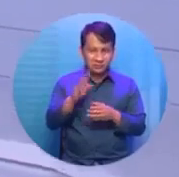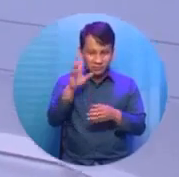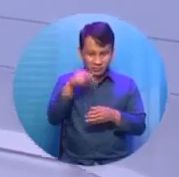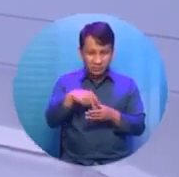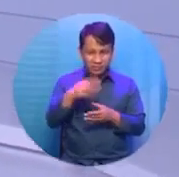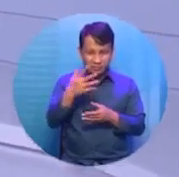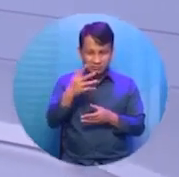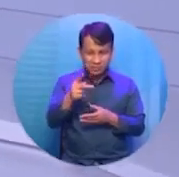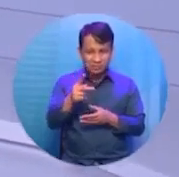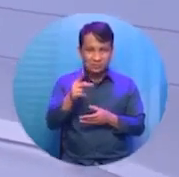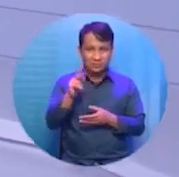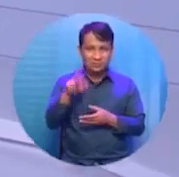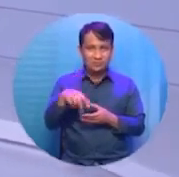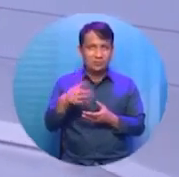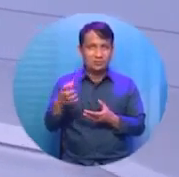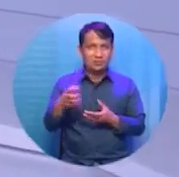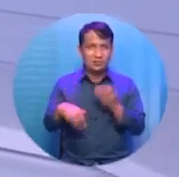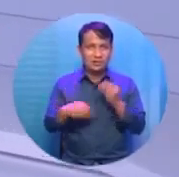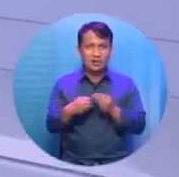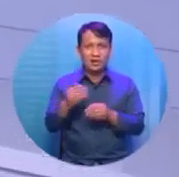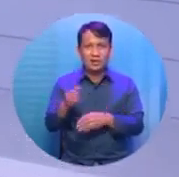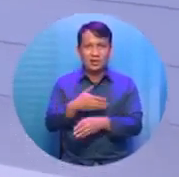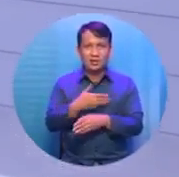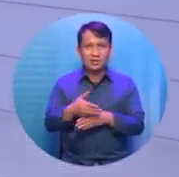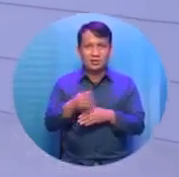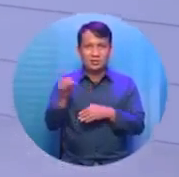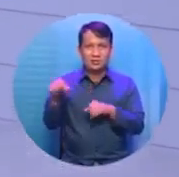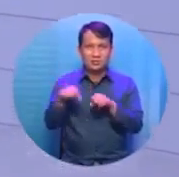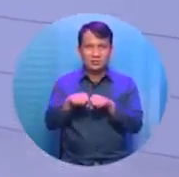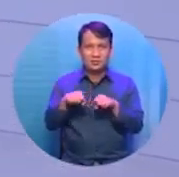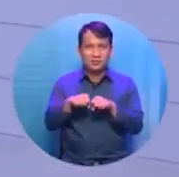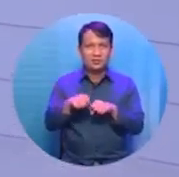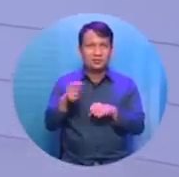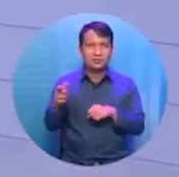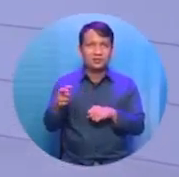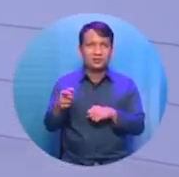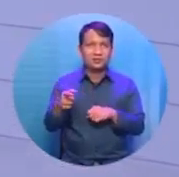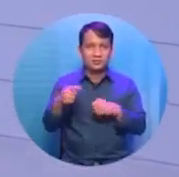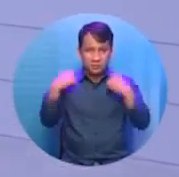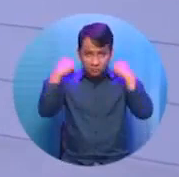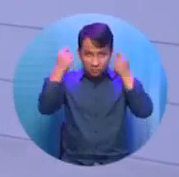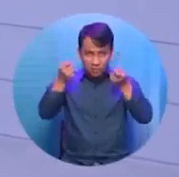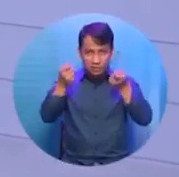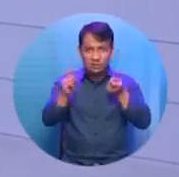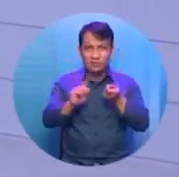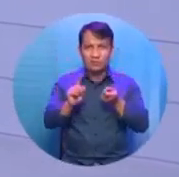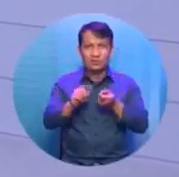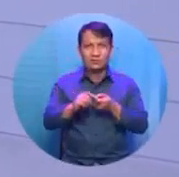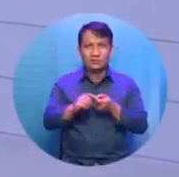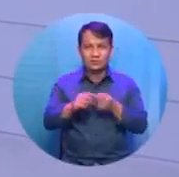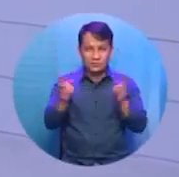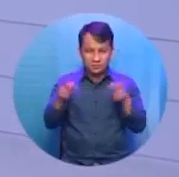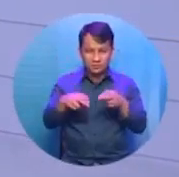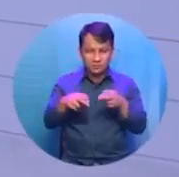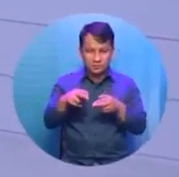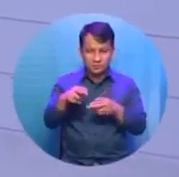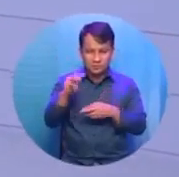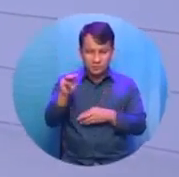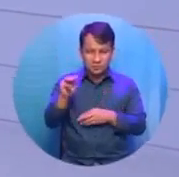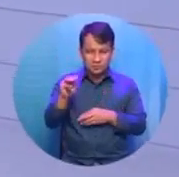2,500. Now, ano bang size mo sa hoodie? Anong size ka ba? Small, medium,